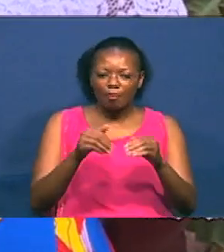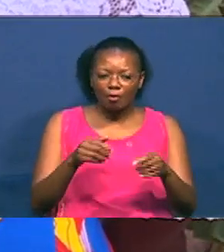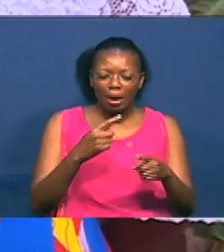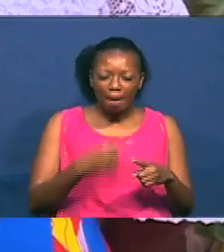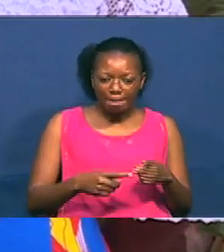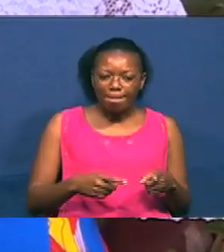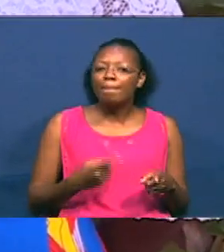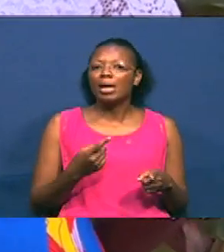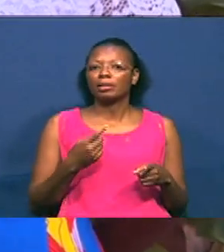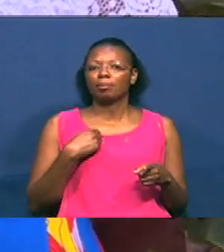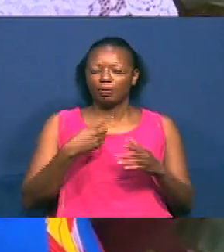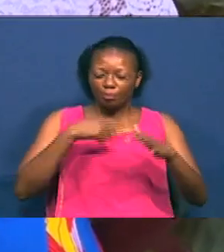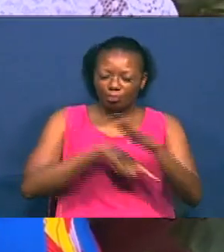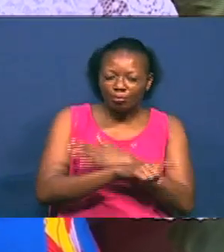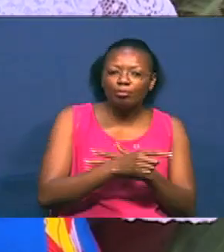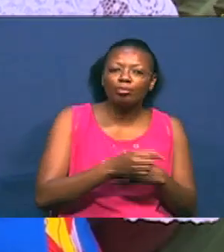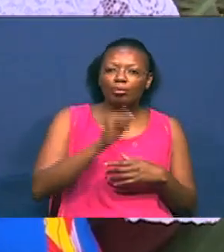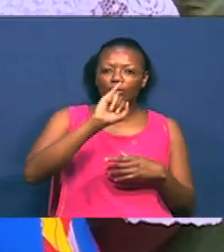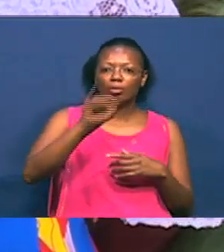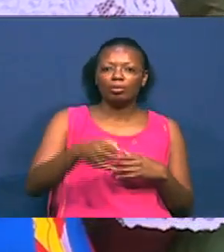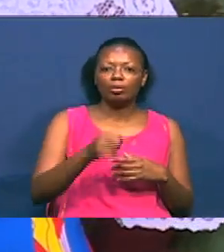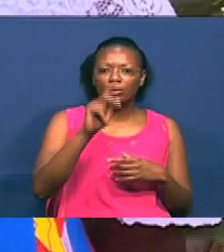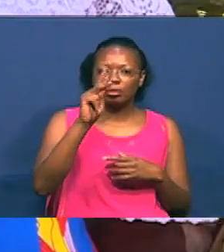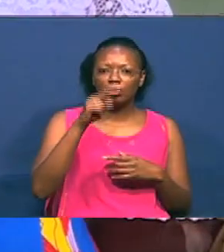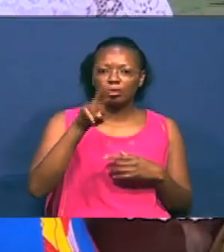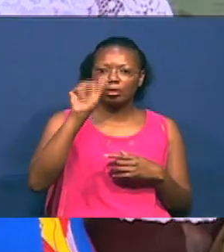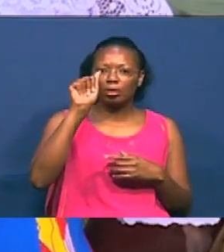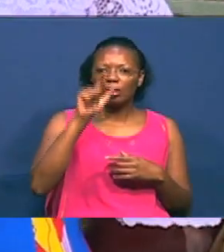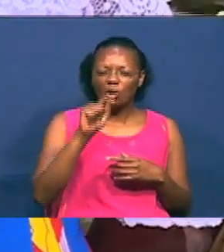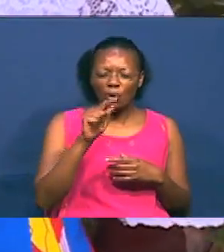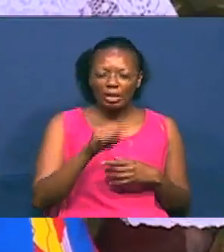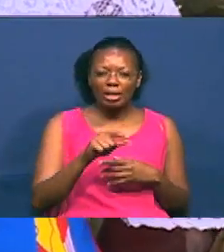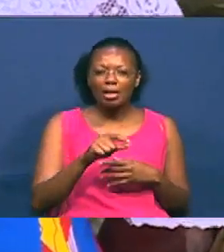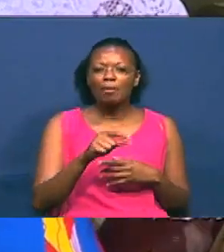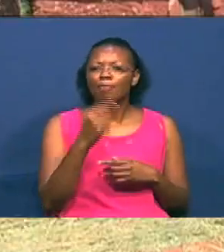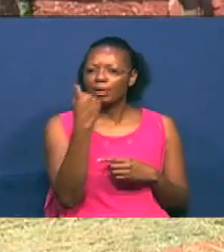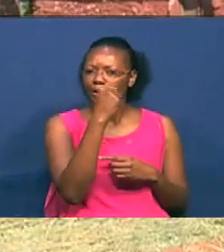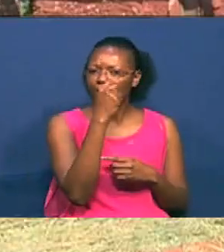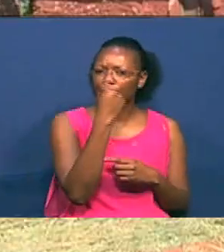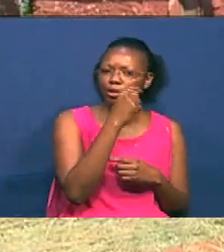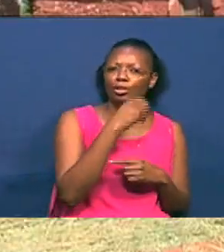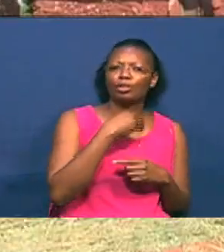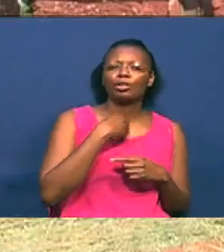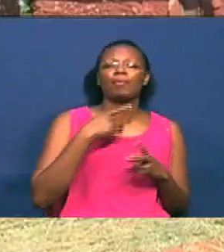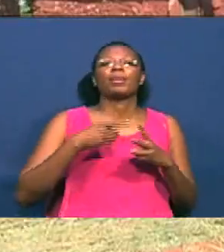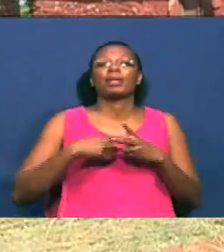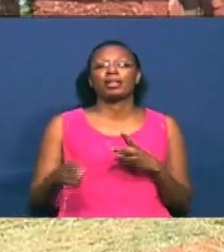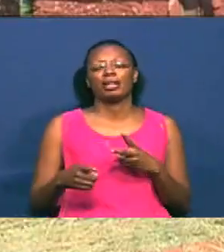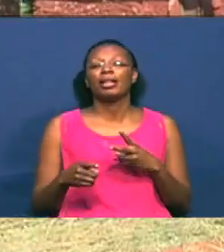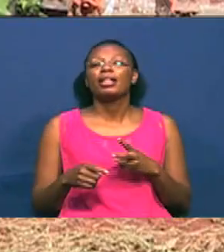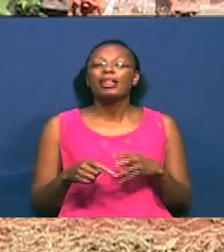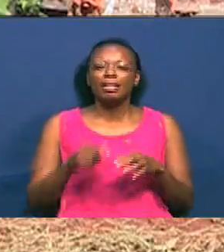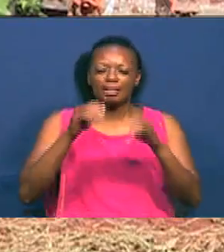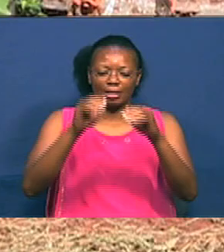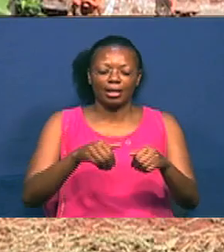mkulima niliupata kupitia mafunzo ya Jomo Kenyatta University and Technology. Ni